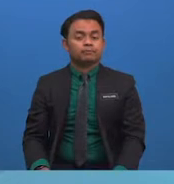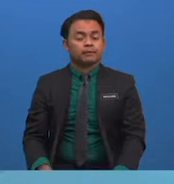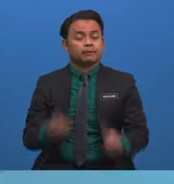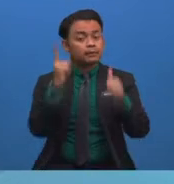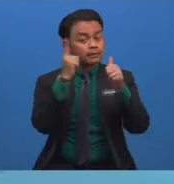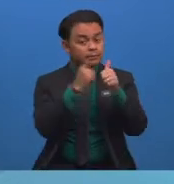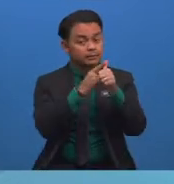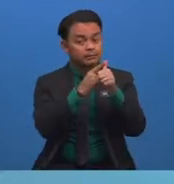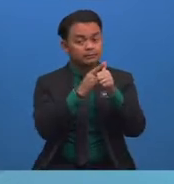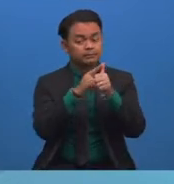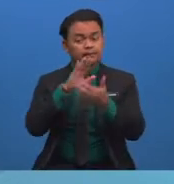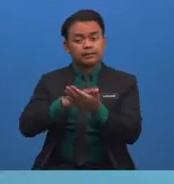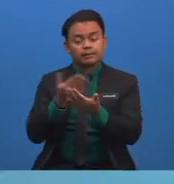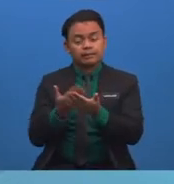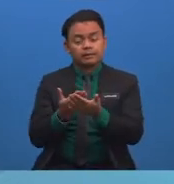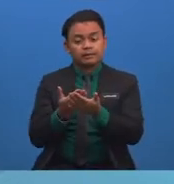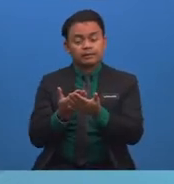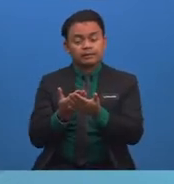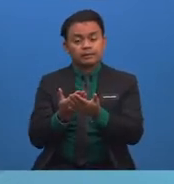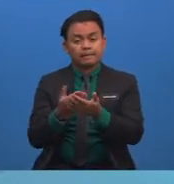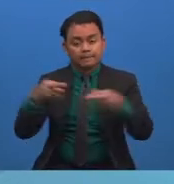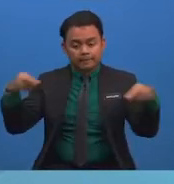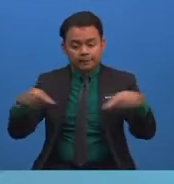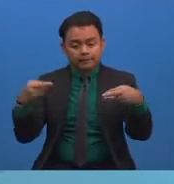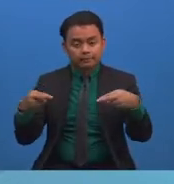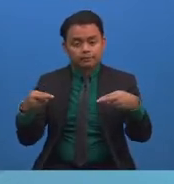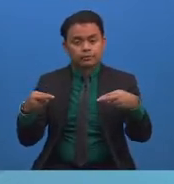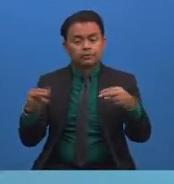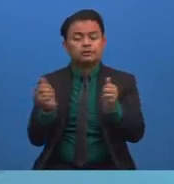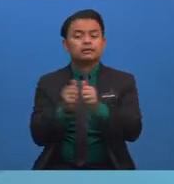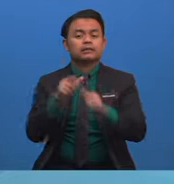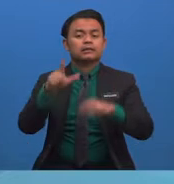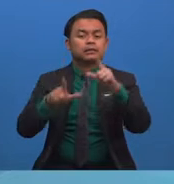pertama, memasak secara merebus dengan langkah yang betul.